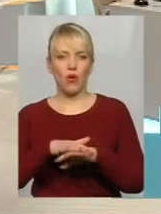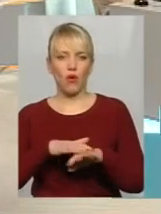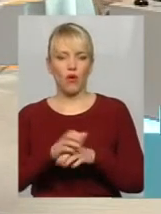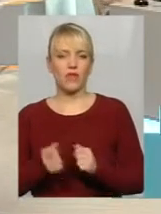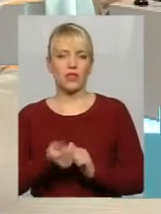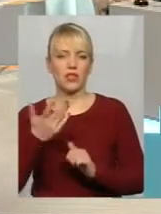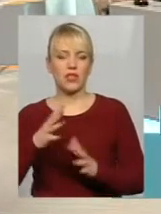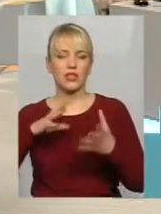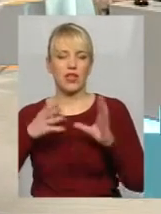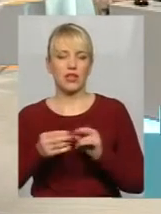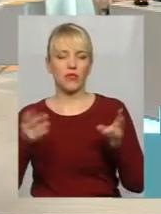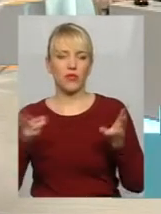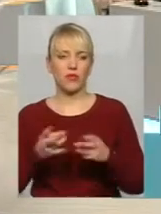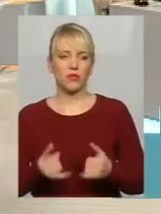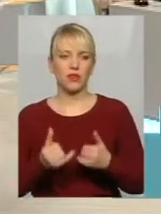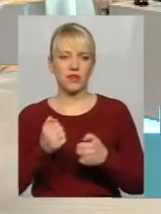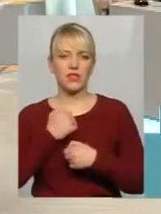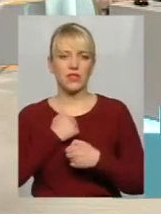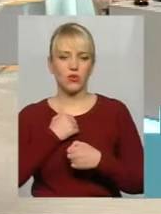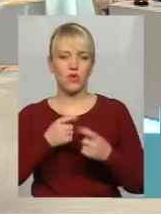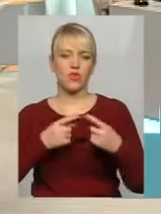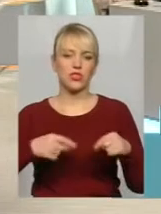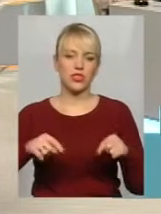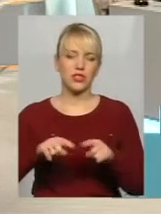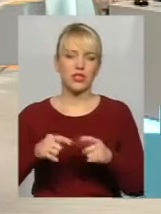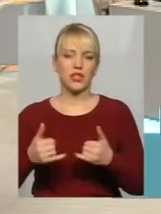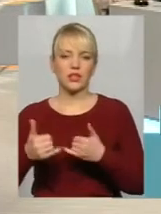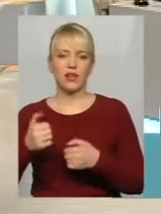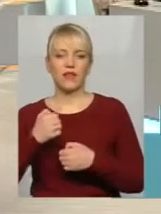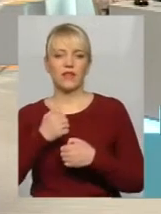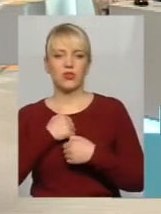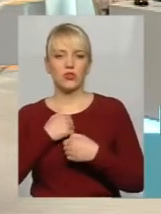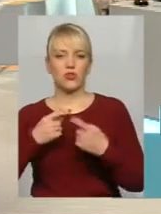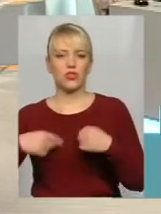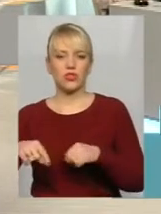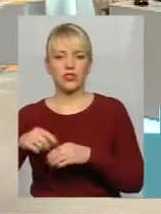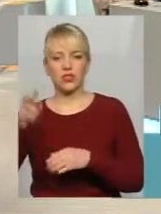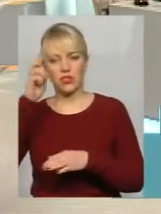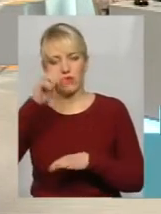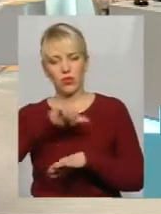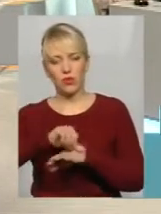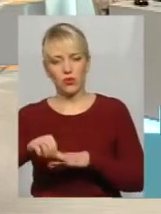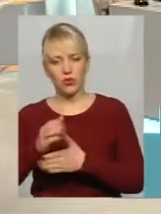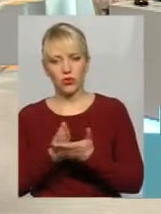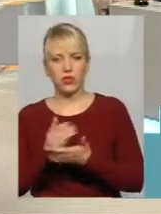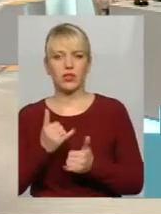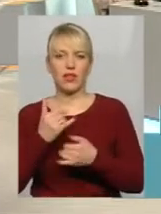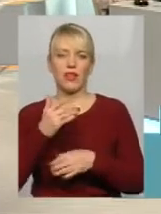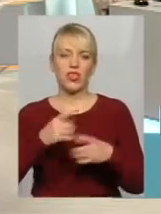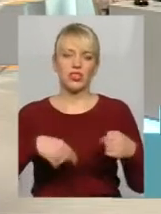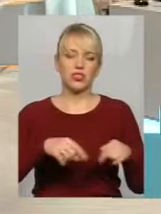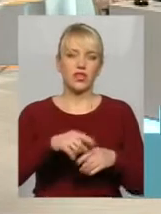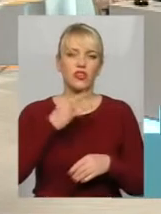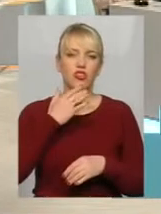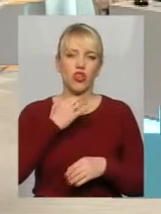Загальна потреба, да, потреба для військових частин, для частин Державної прикордонної служби, для частин Національної гвардії, для частин Державної